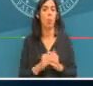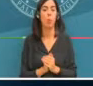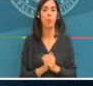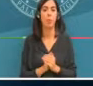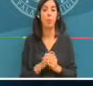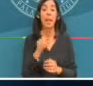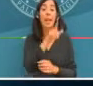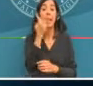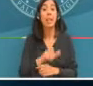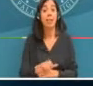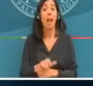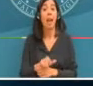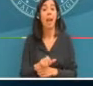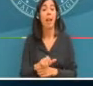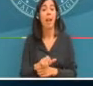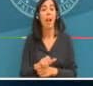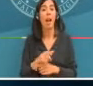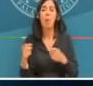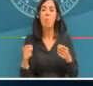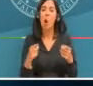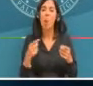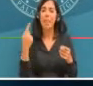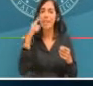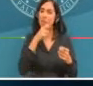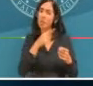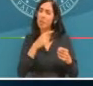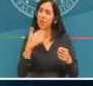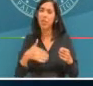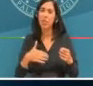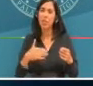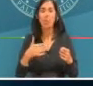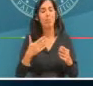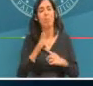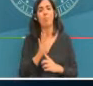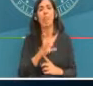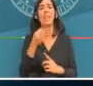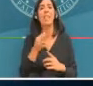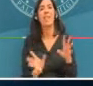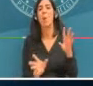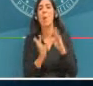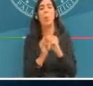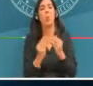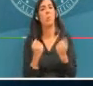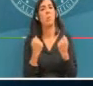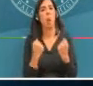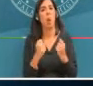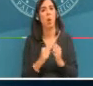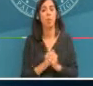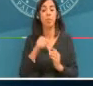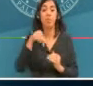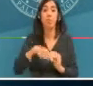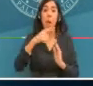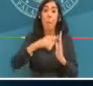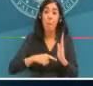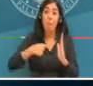forza se in questo mese di novembre rispetteremo tutti queste nuove regole riusciremo a tenere la curva